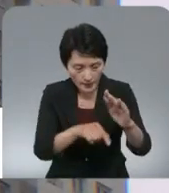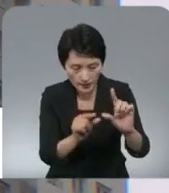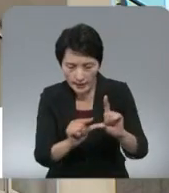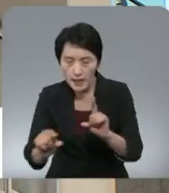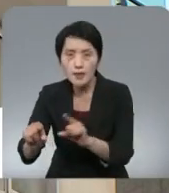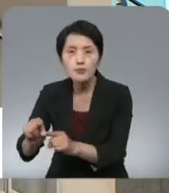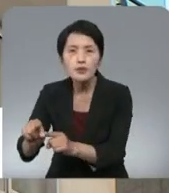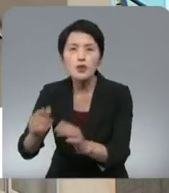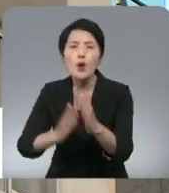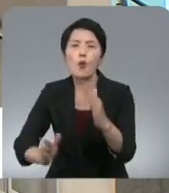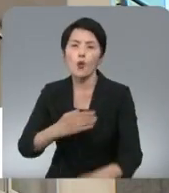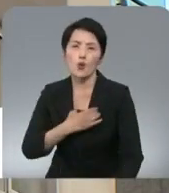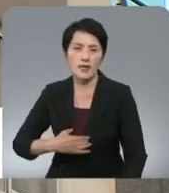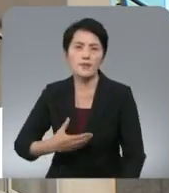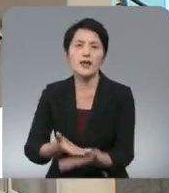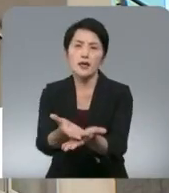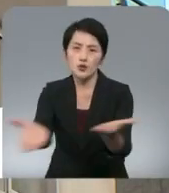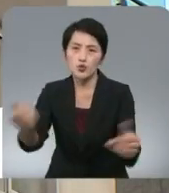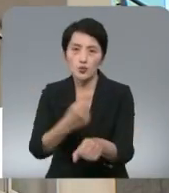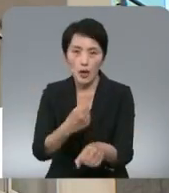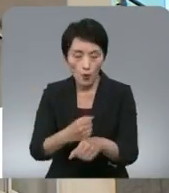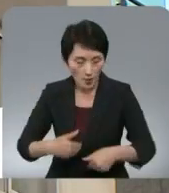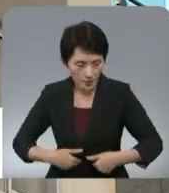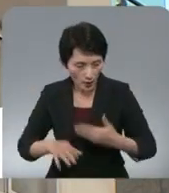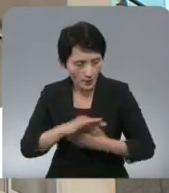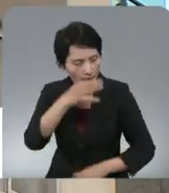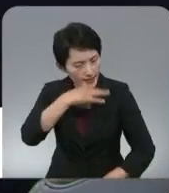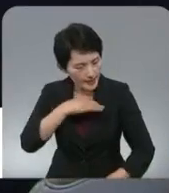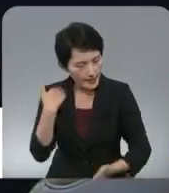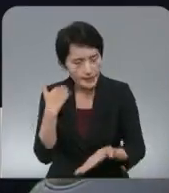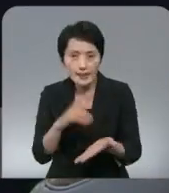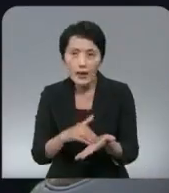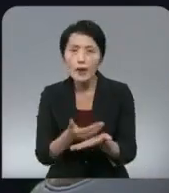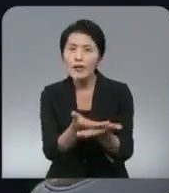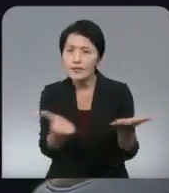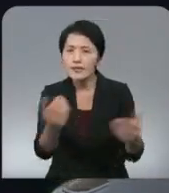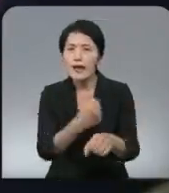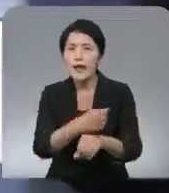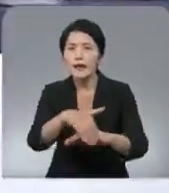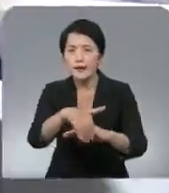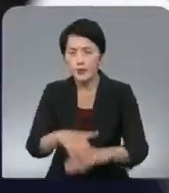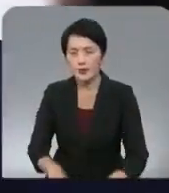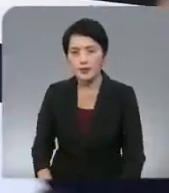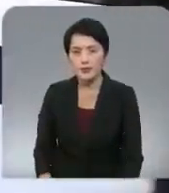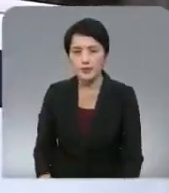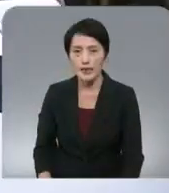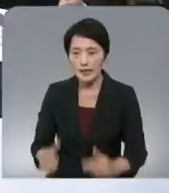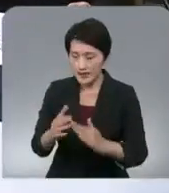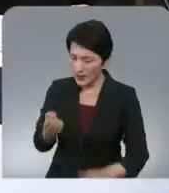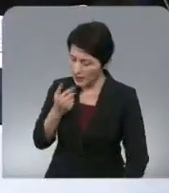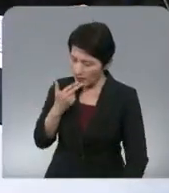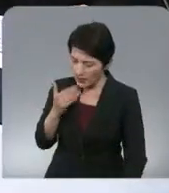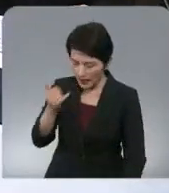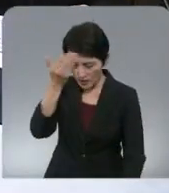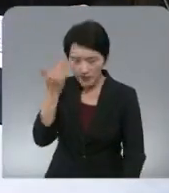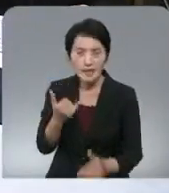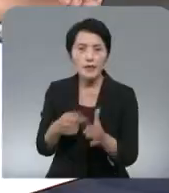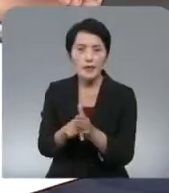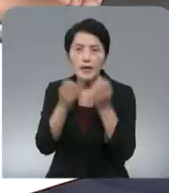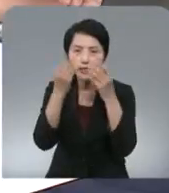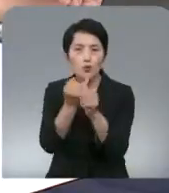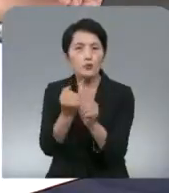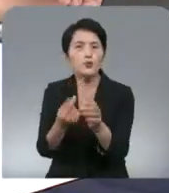will die regierung lockern in bezug auf die unordnung der ersten städte des landes den